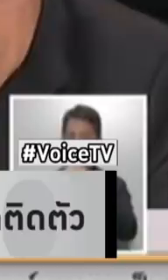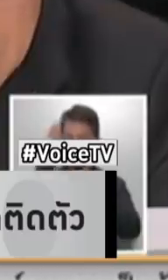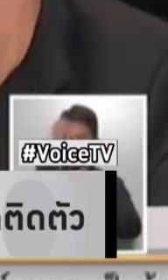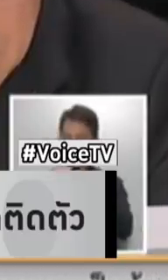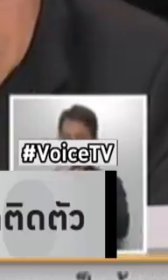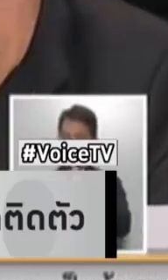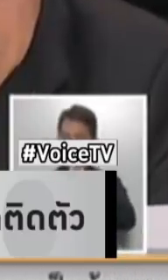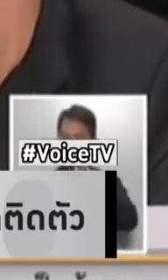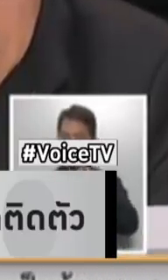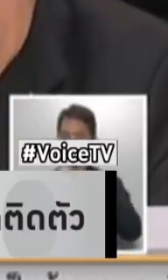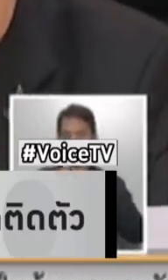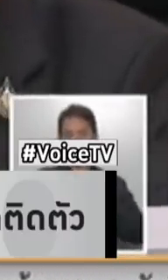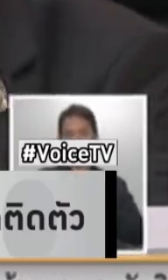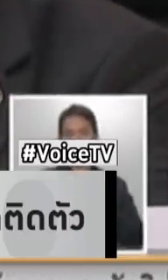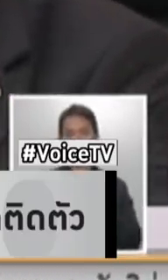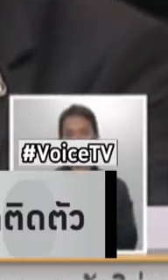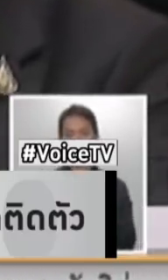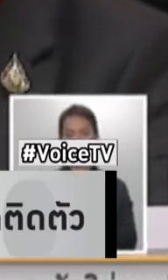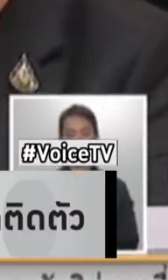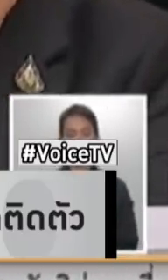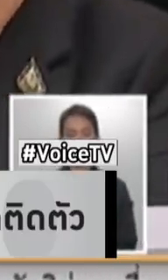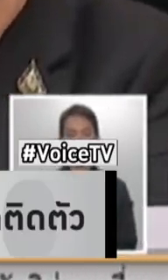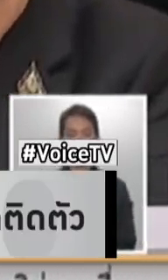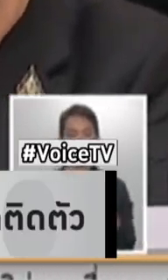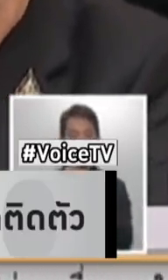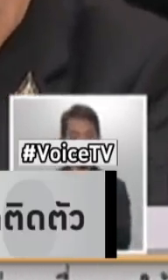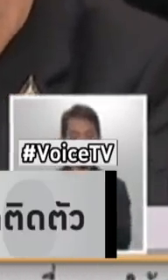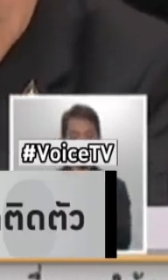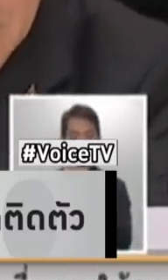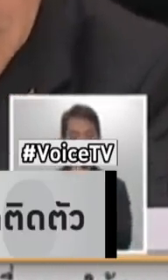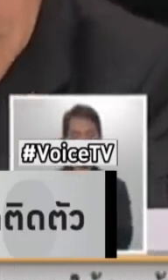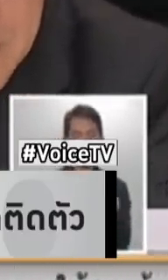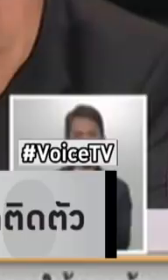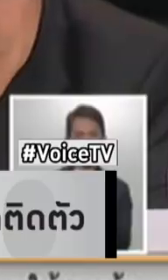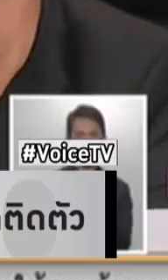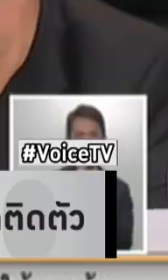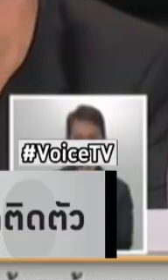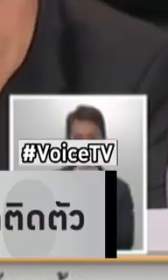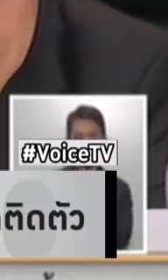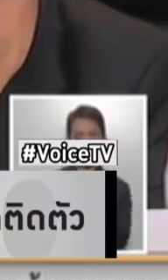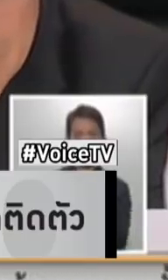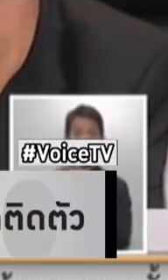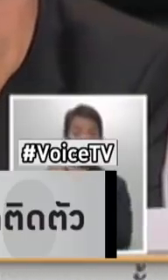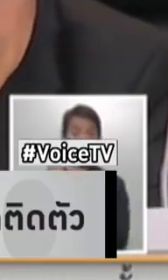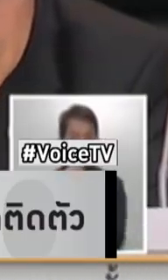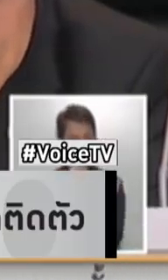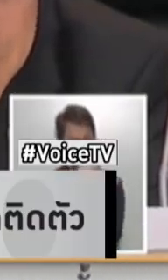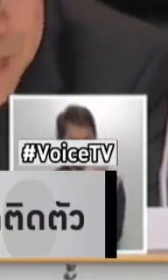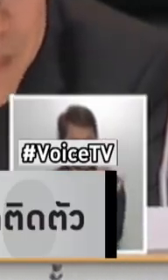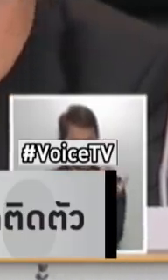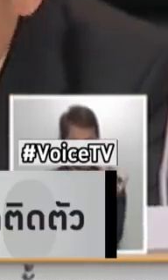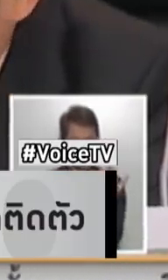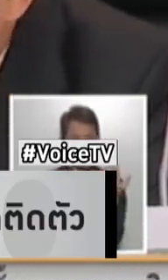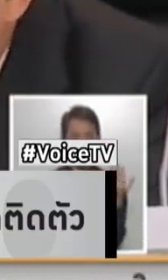มีหน้าที่เป็นเพียงพยานให้ผู้ถูกกล่าวหาไอ้คนที่เป็นฝรั่งเมื่อครบ4ปีไม่เคยอยากกลับไทยอยากใช้ชีวิตอยู่ที่นั่นแต่รัฐบาลไม่ได้บายให้กลับจึ